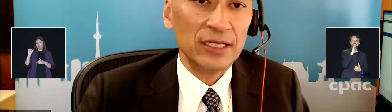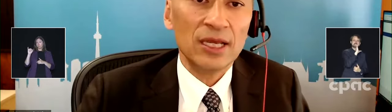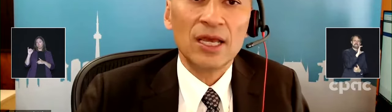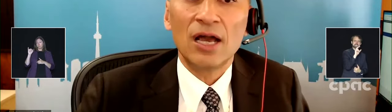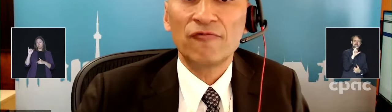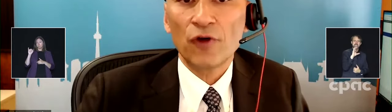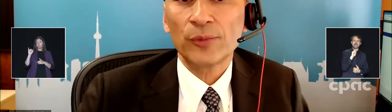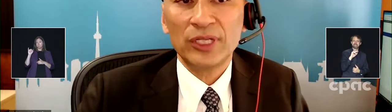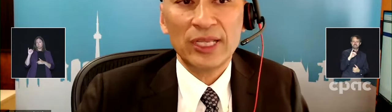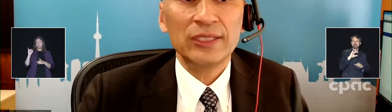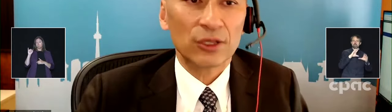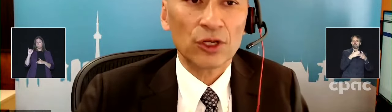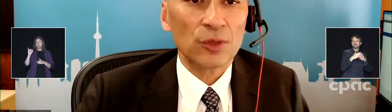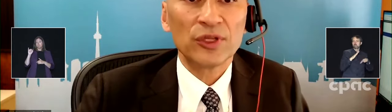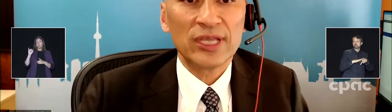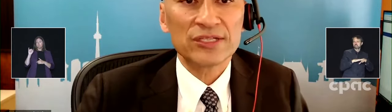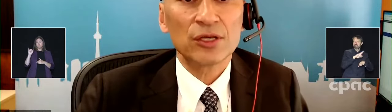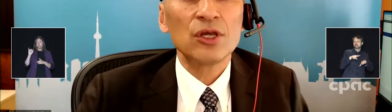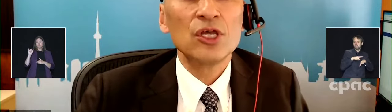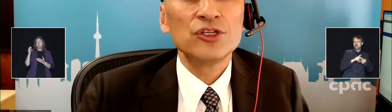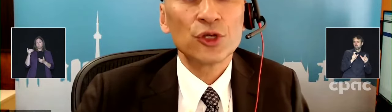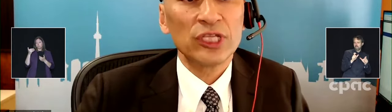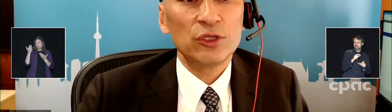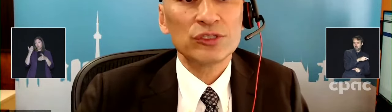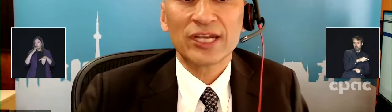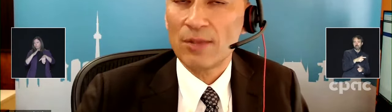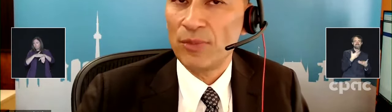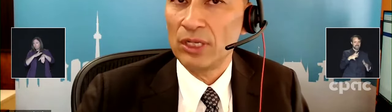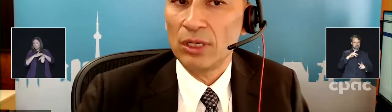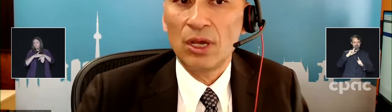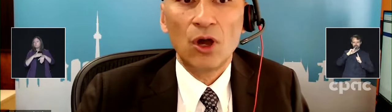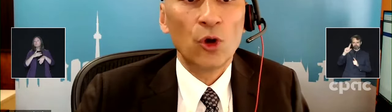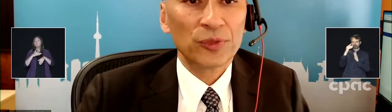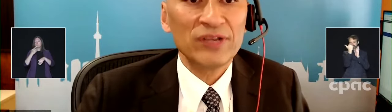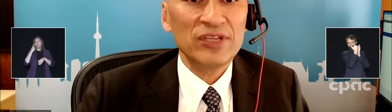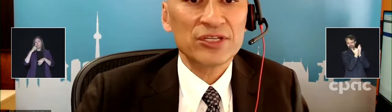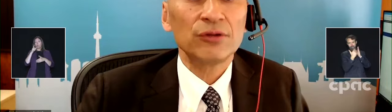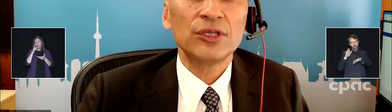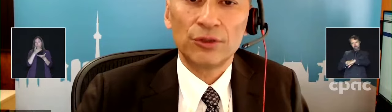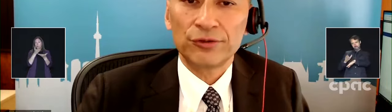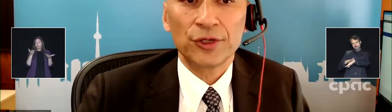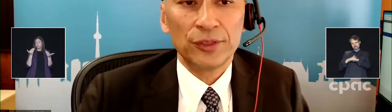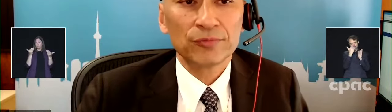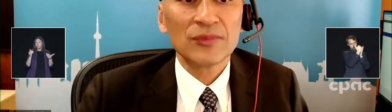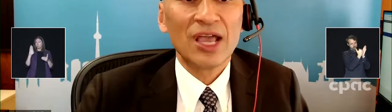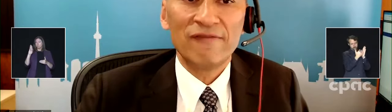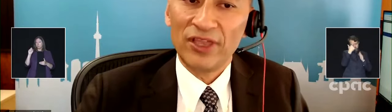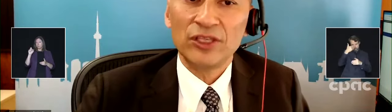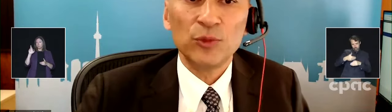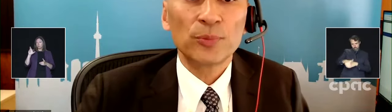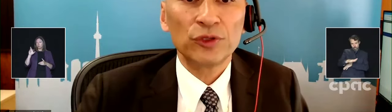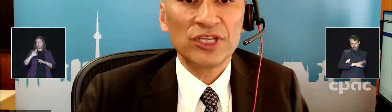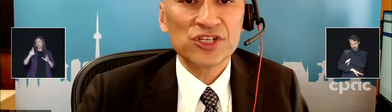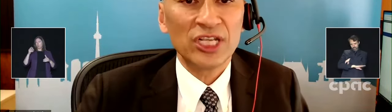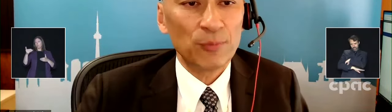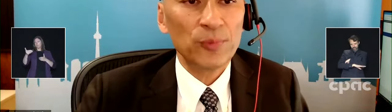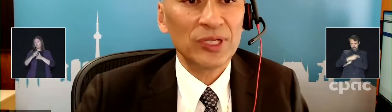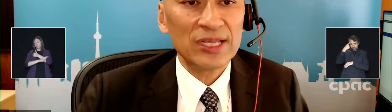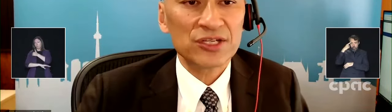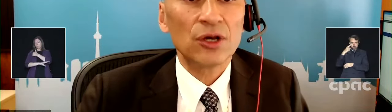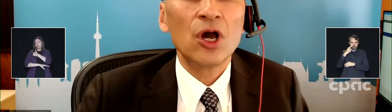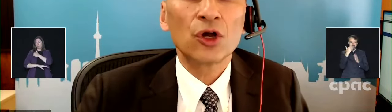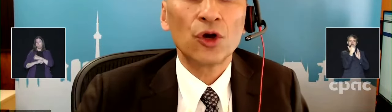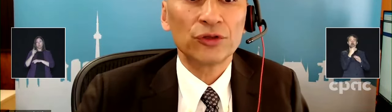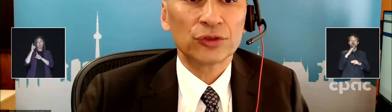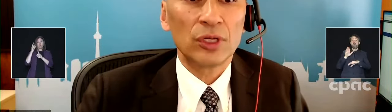CCNI, a formulé des recommandations sur les doses de rappel en prévision de l'automne afin de mieux protéger la